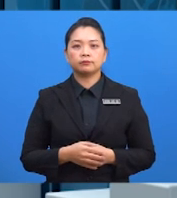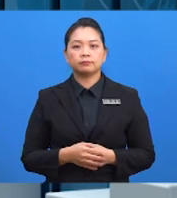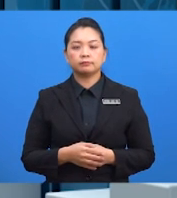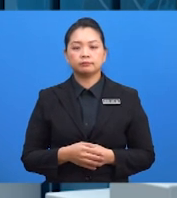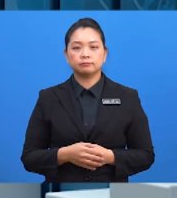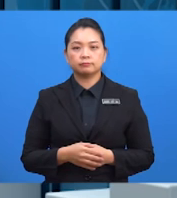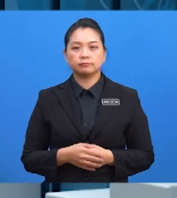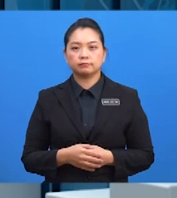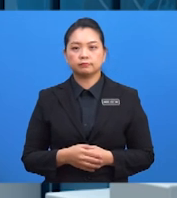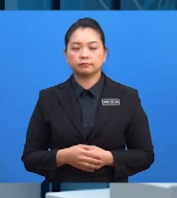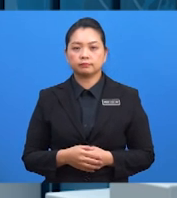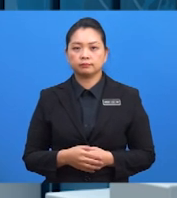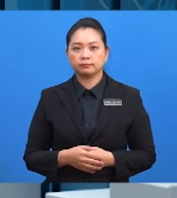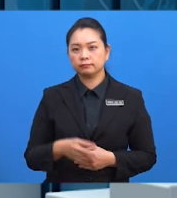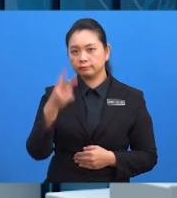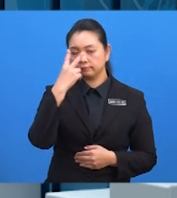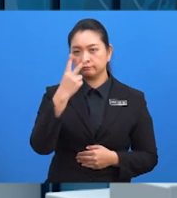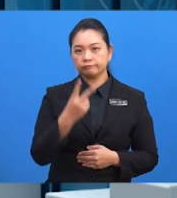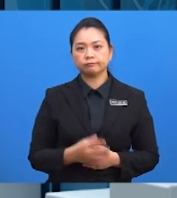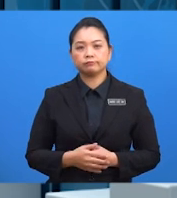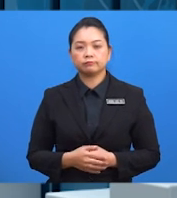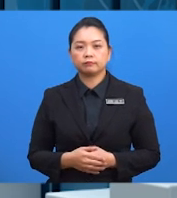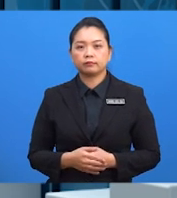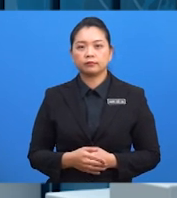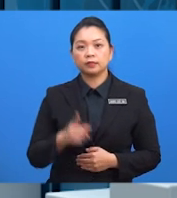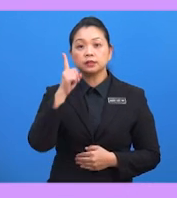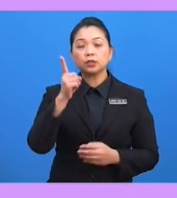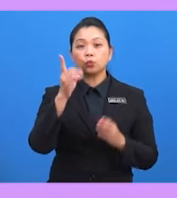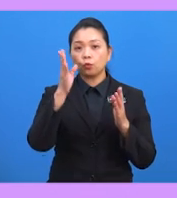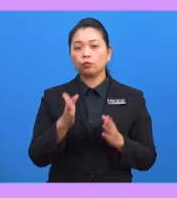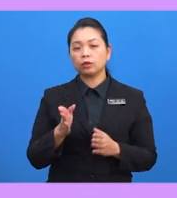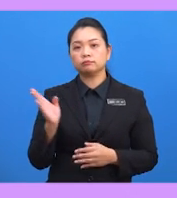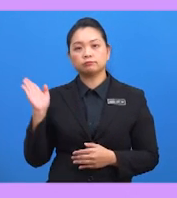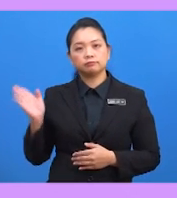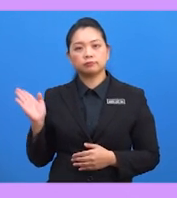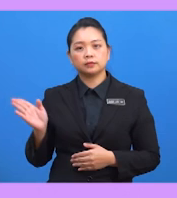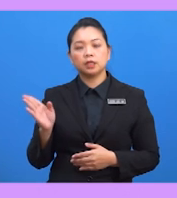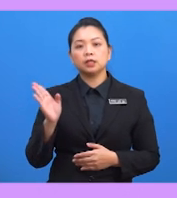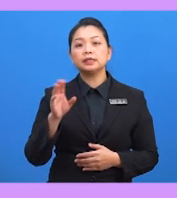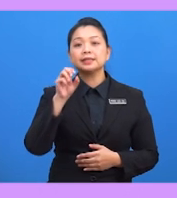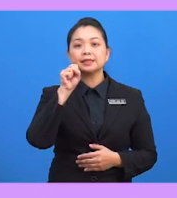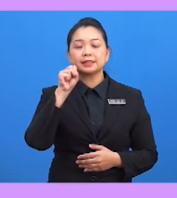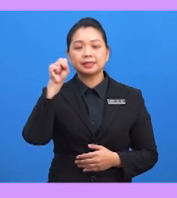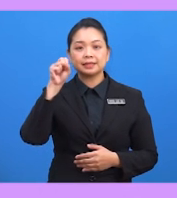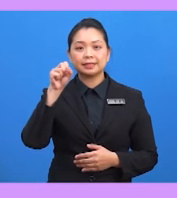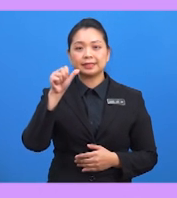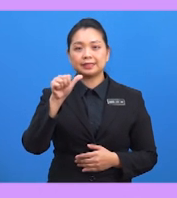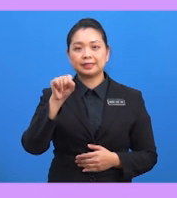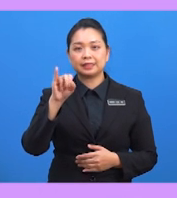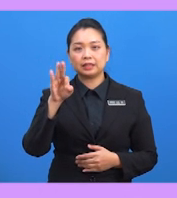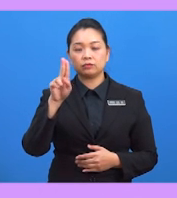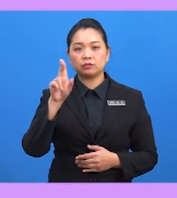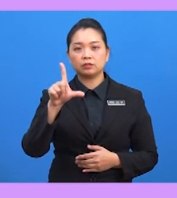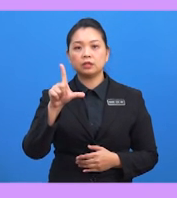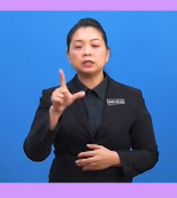kita lihat satu situasi yang dihadapi oleh Encik Saiful. Sewa rumah Encik Saiful adalah